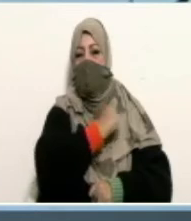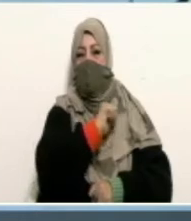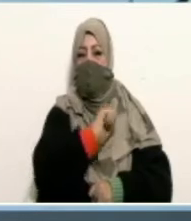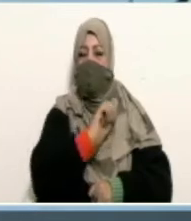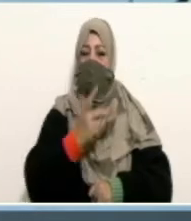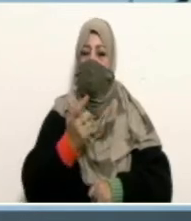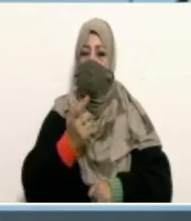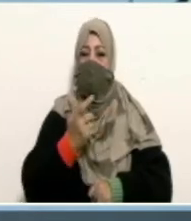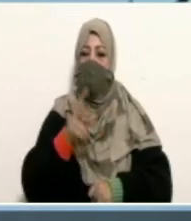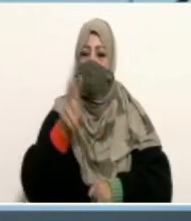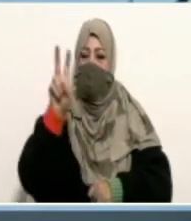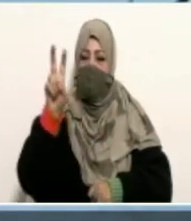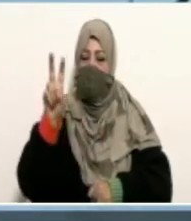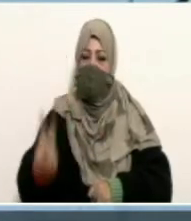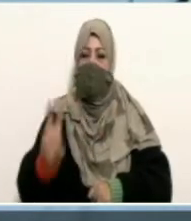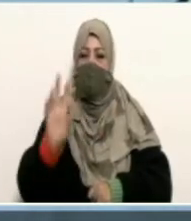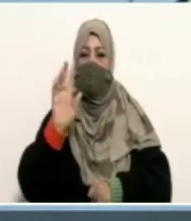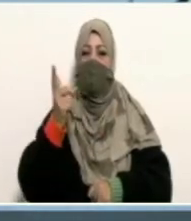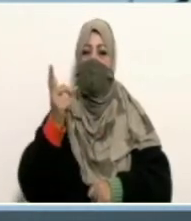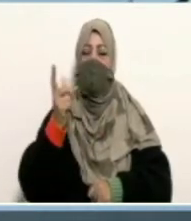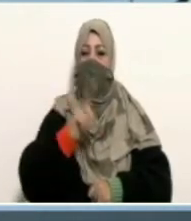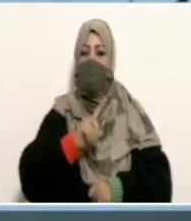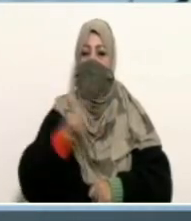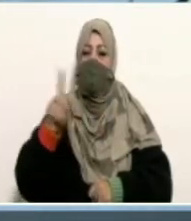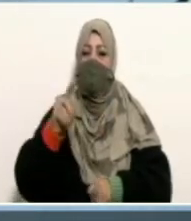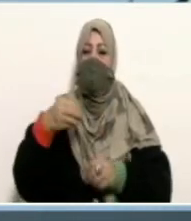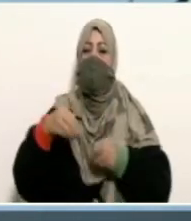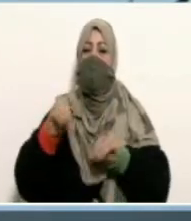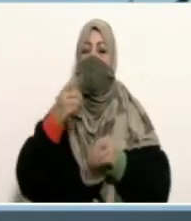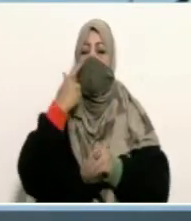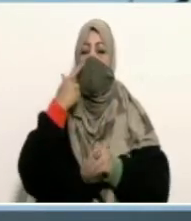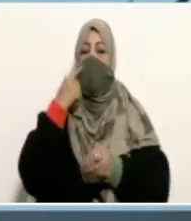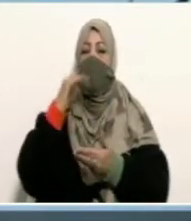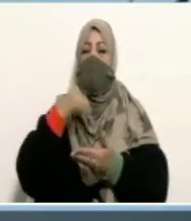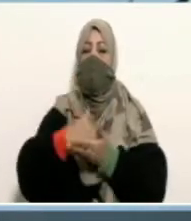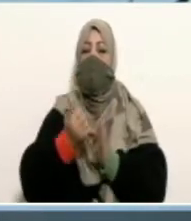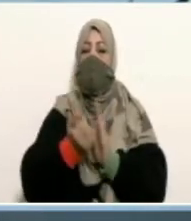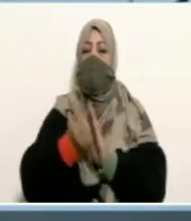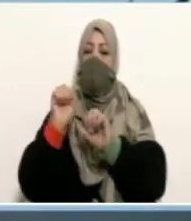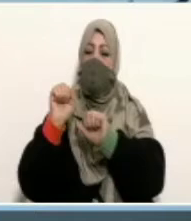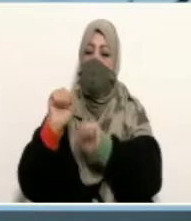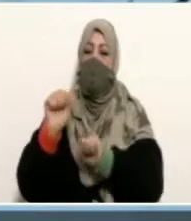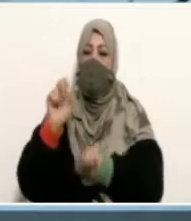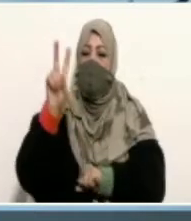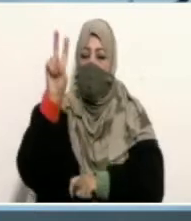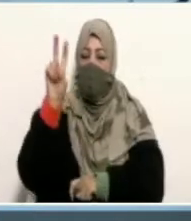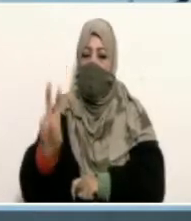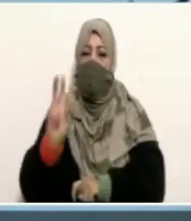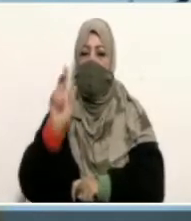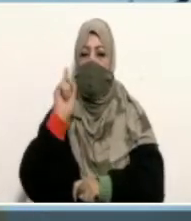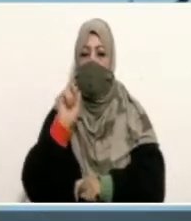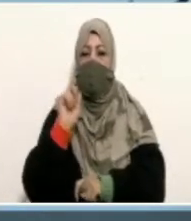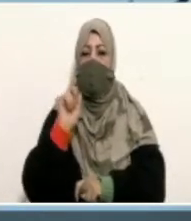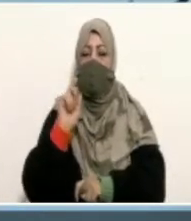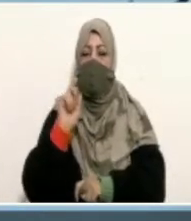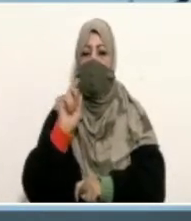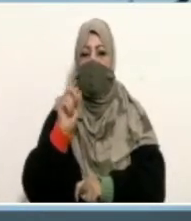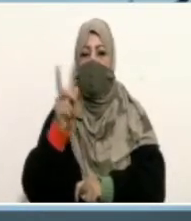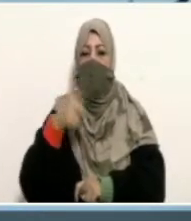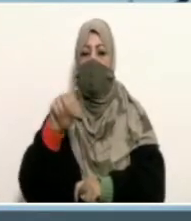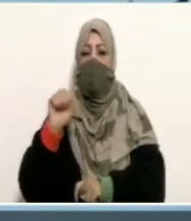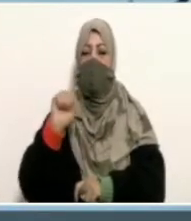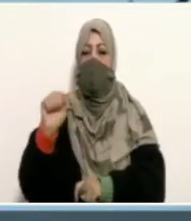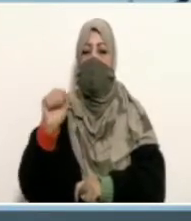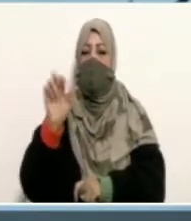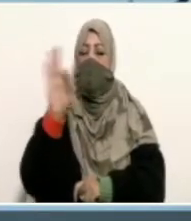يباع ولا يوهب، وطبعا هذه من صفات الوقف، ومن مهمه وما يميز الوقف أن ومن يعني من خصاله